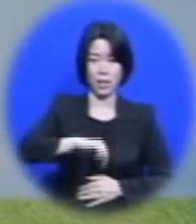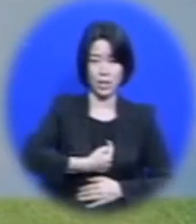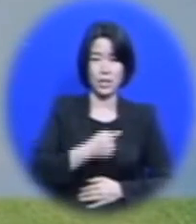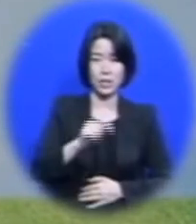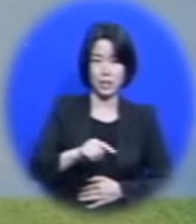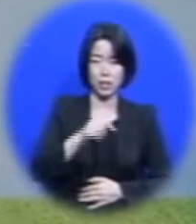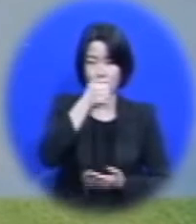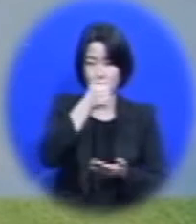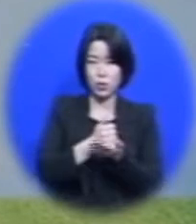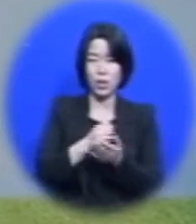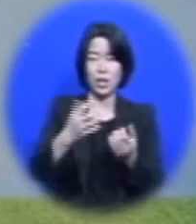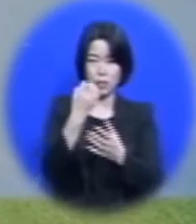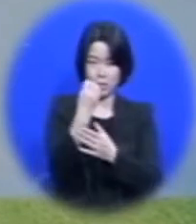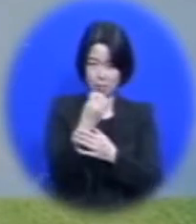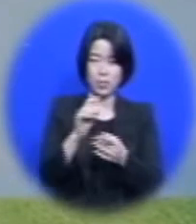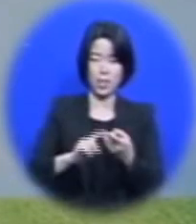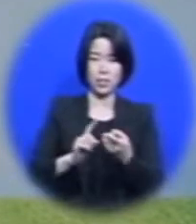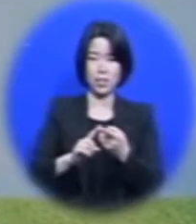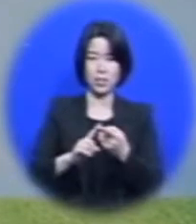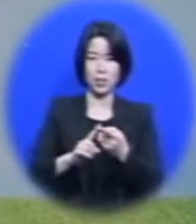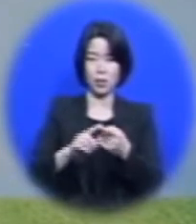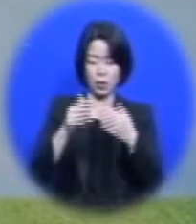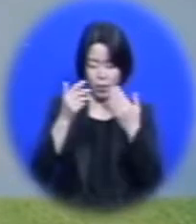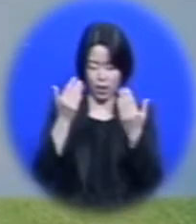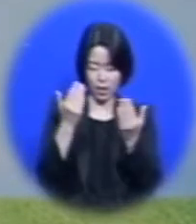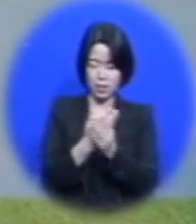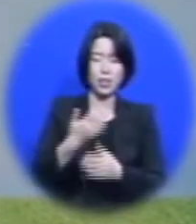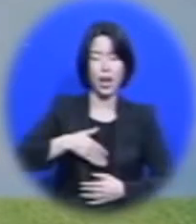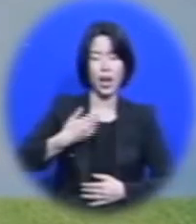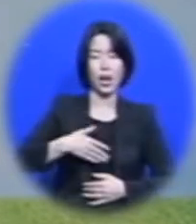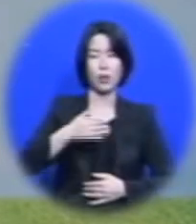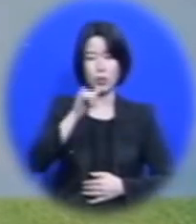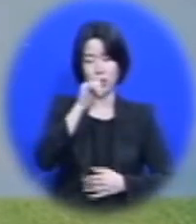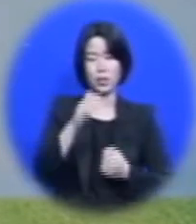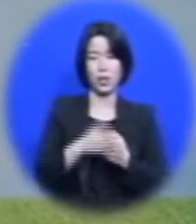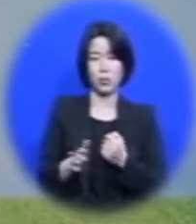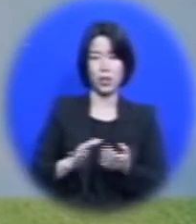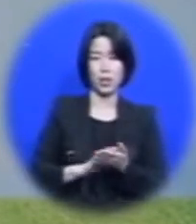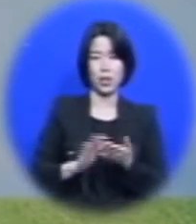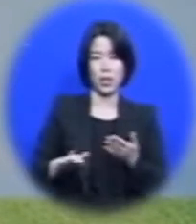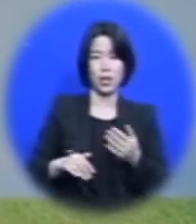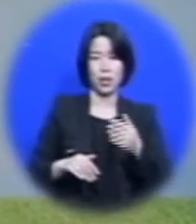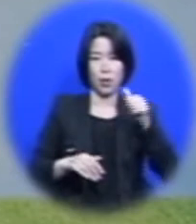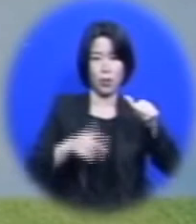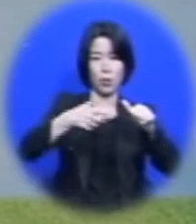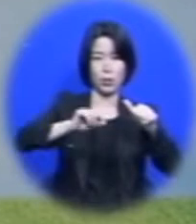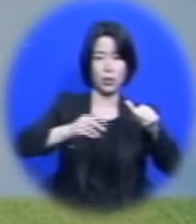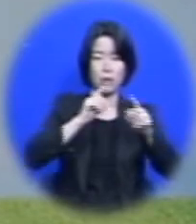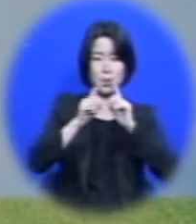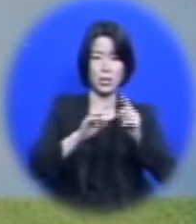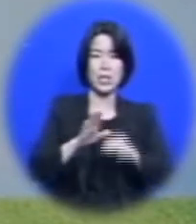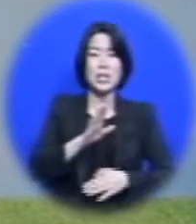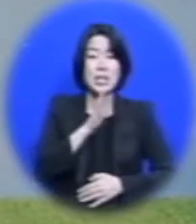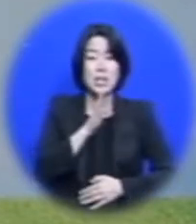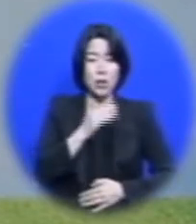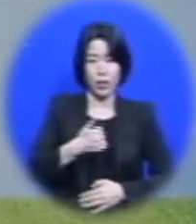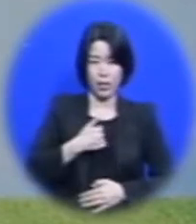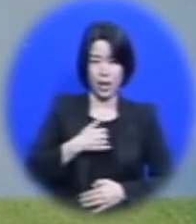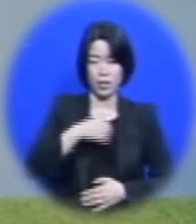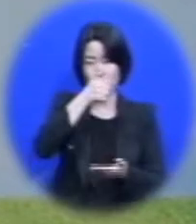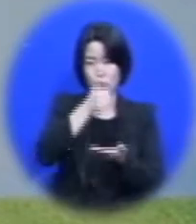죄의 덩어리라는 사실을 통렬히 깨달았기 때문에. 5절 말씀에 다윗이 이렇게 고백합니다. 실로